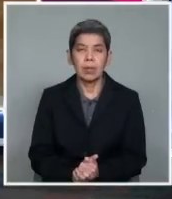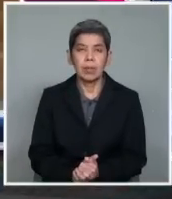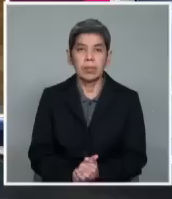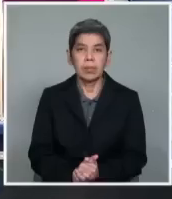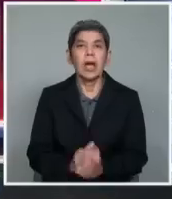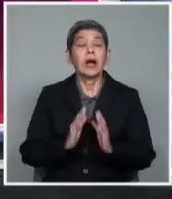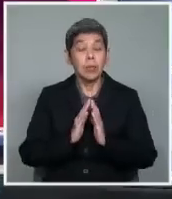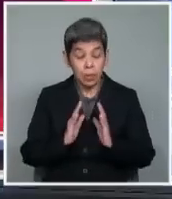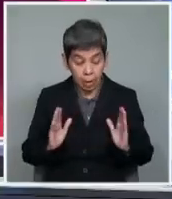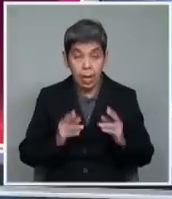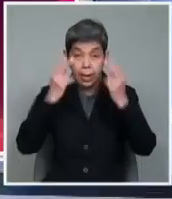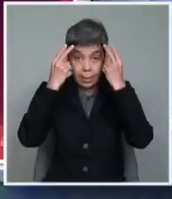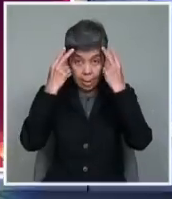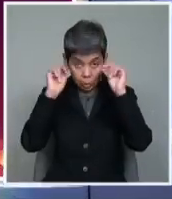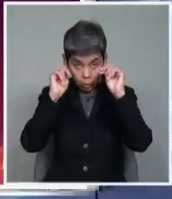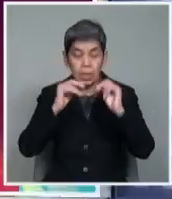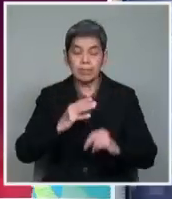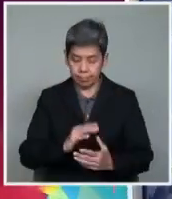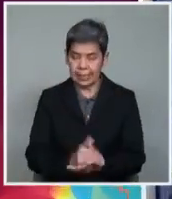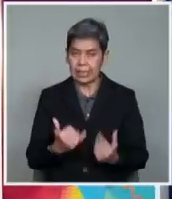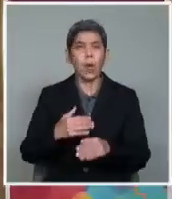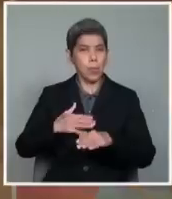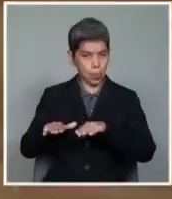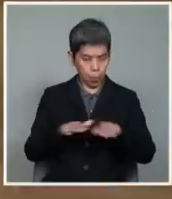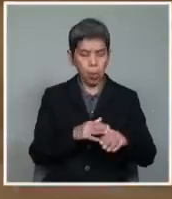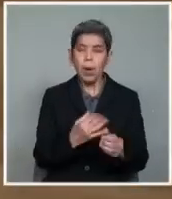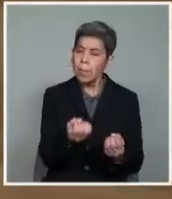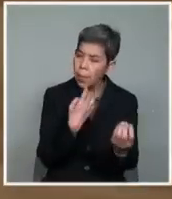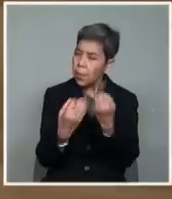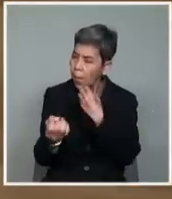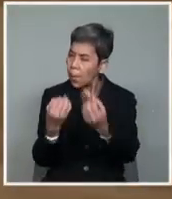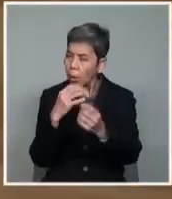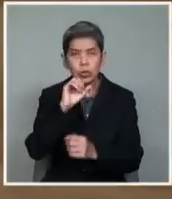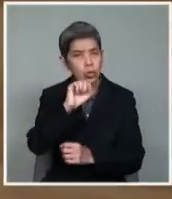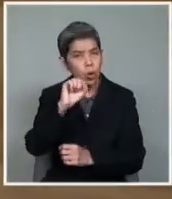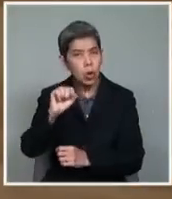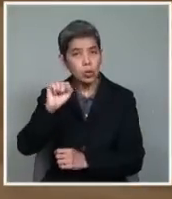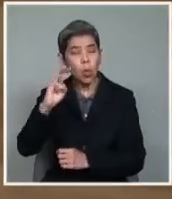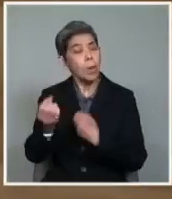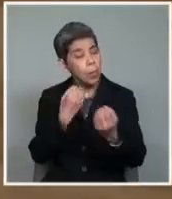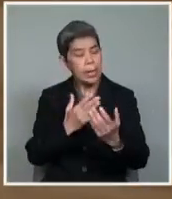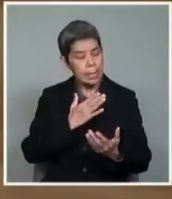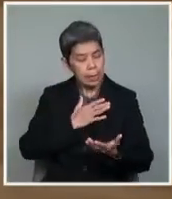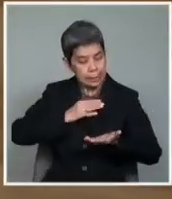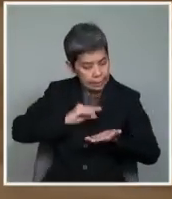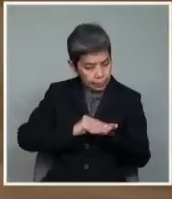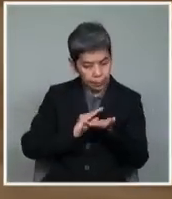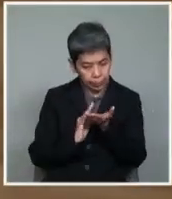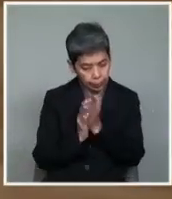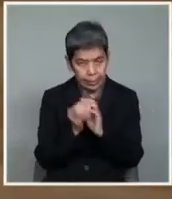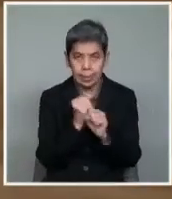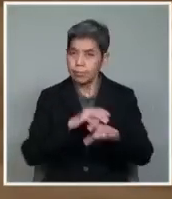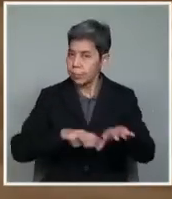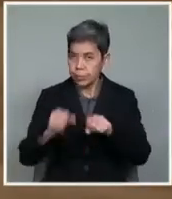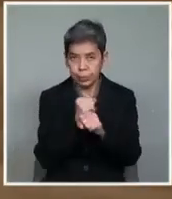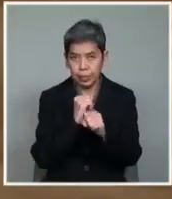ค่ะขอบคุณค่ะนายกรัฐมนตรีนะคะยืนยันว่าพร้อมที่จะรับฟังความคิดเห็นจากส.ส.ส.ว.เพื่อไปประกอบการพิจารณาบริหาร